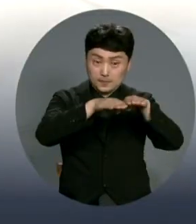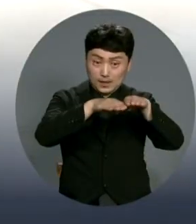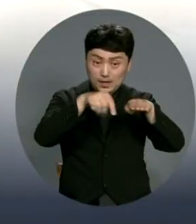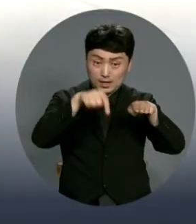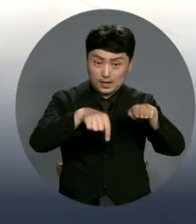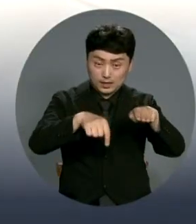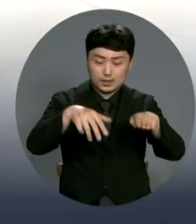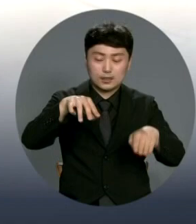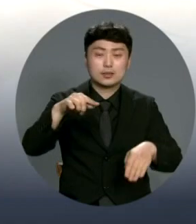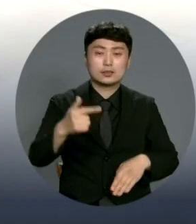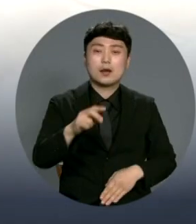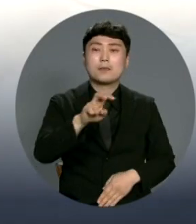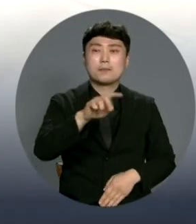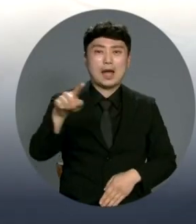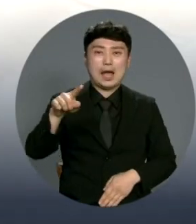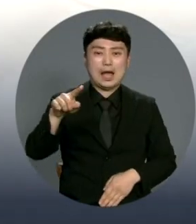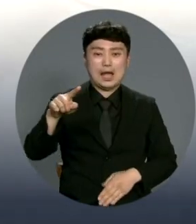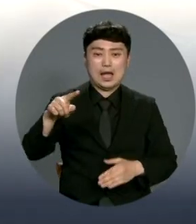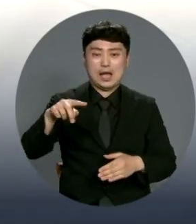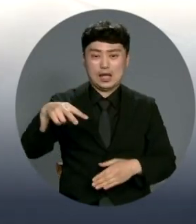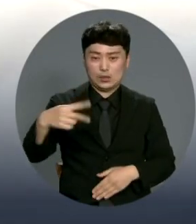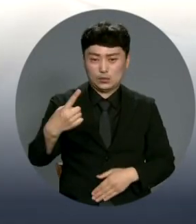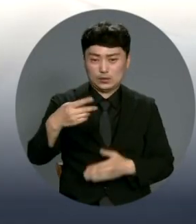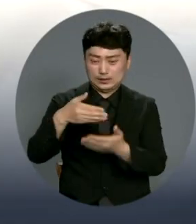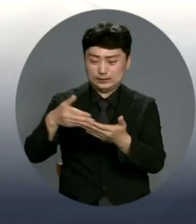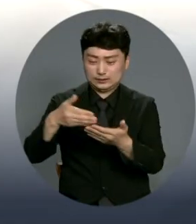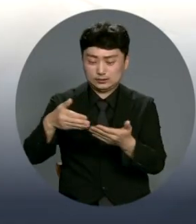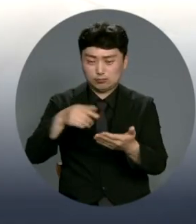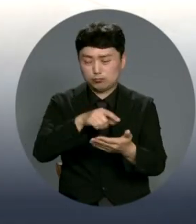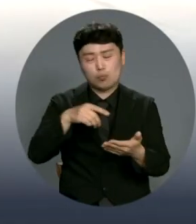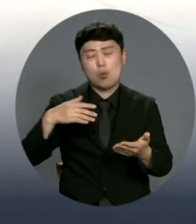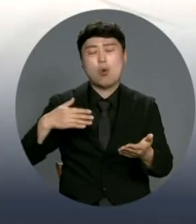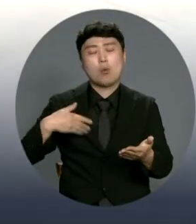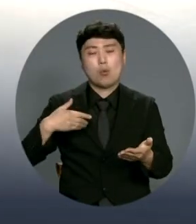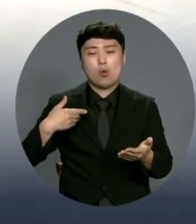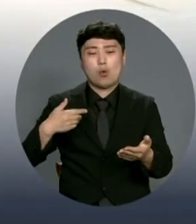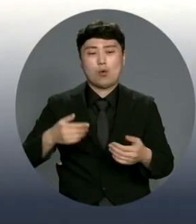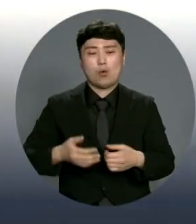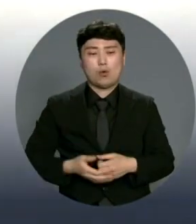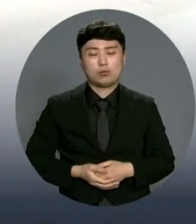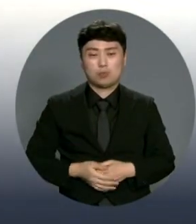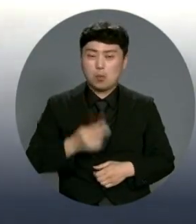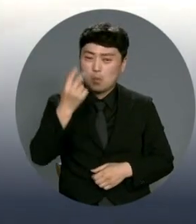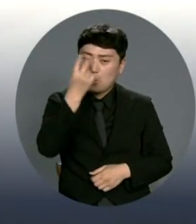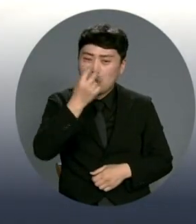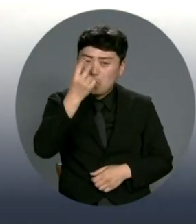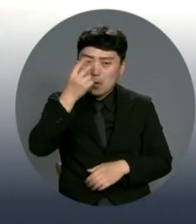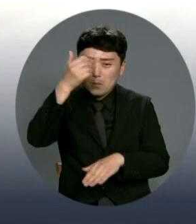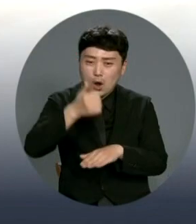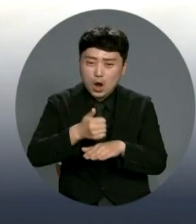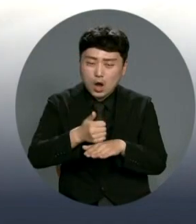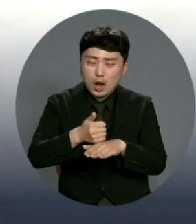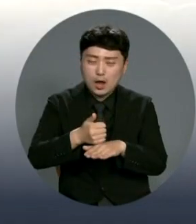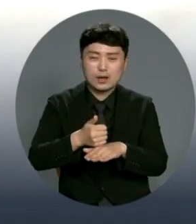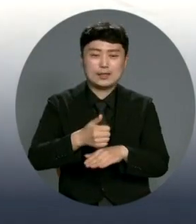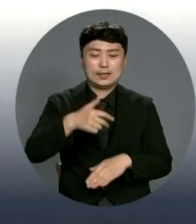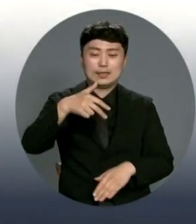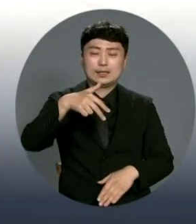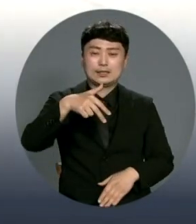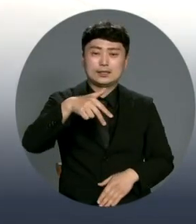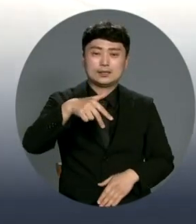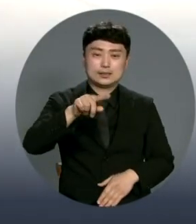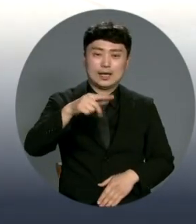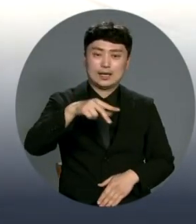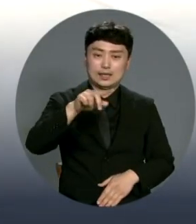이 천마도 그려진 그림이 있는 줄은 몰랐습니다. 그런데 조사를 하다 보니까 그